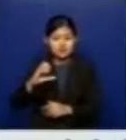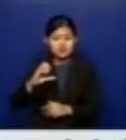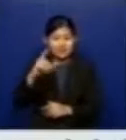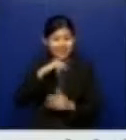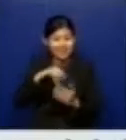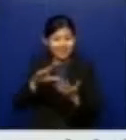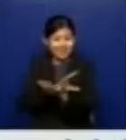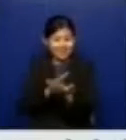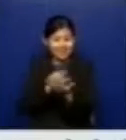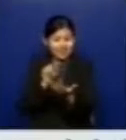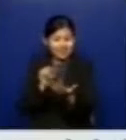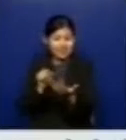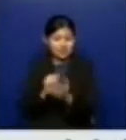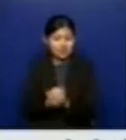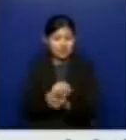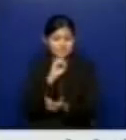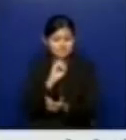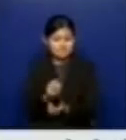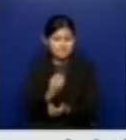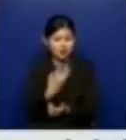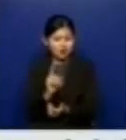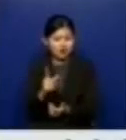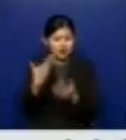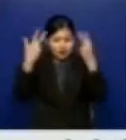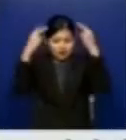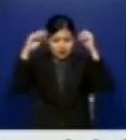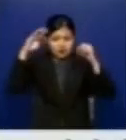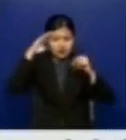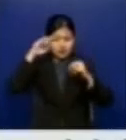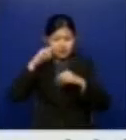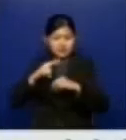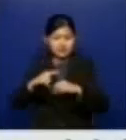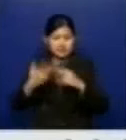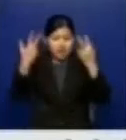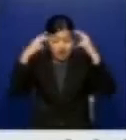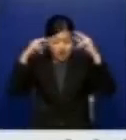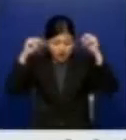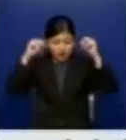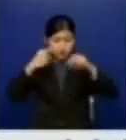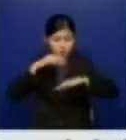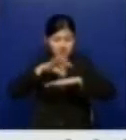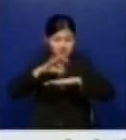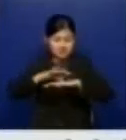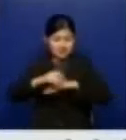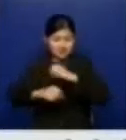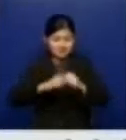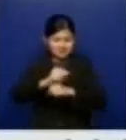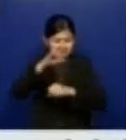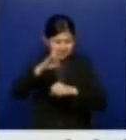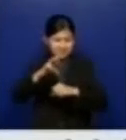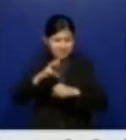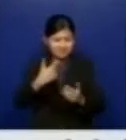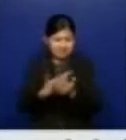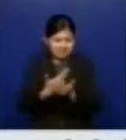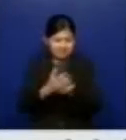Thailand ได้บอกว่าท่านประยุทธ์เป็นนายกมา7ปีเนี่ยนะครับใช้งบประมาณแผ่นดินไป